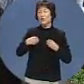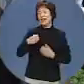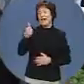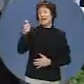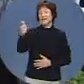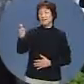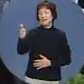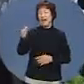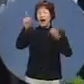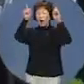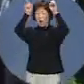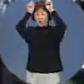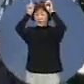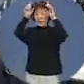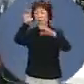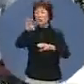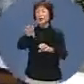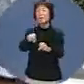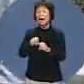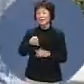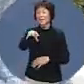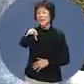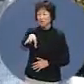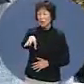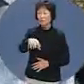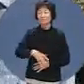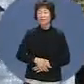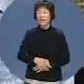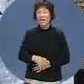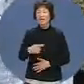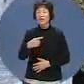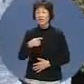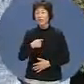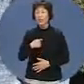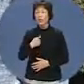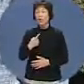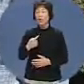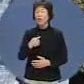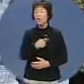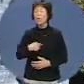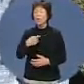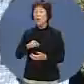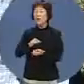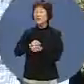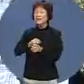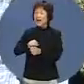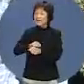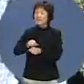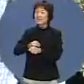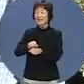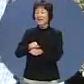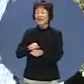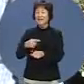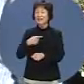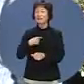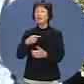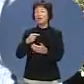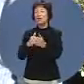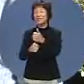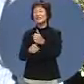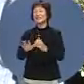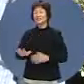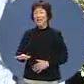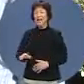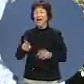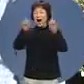まえて、そして心を入れ替えさせて自分の弟子にしたという伝説が残っています。だから鬼